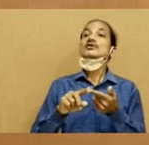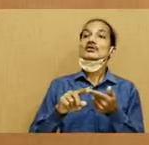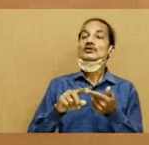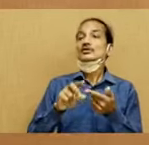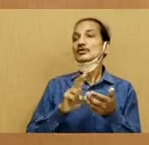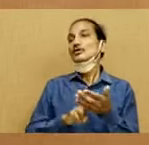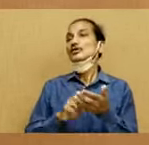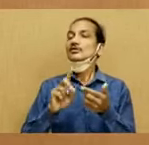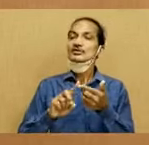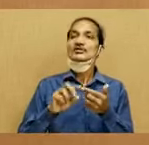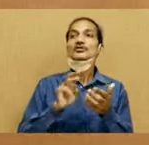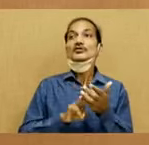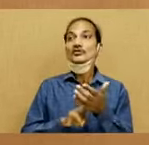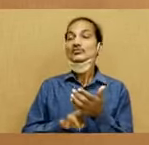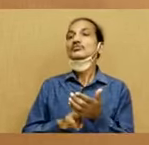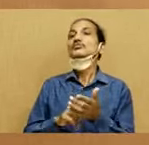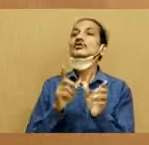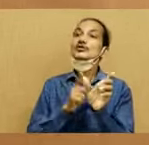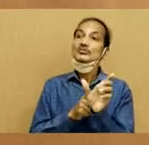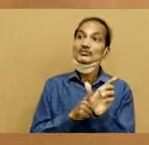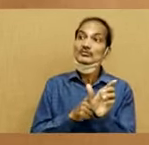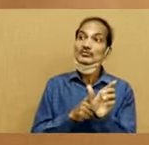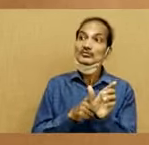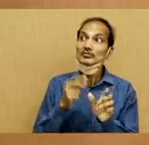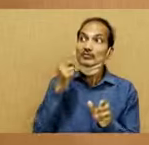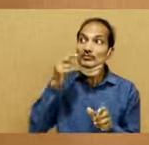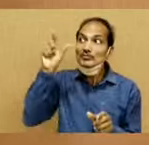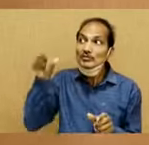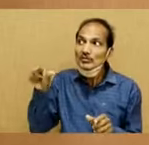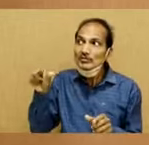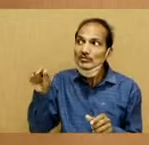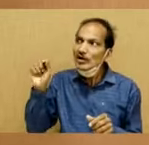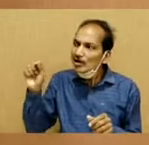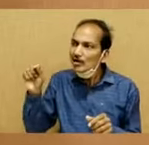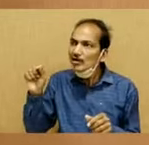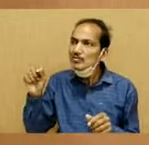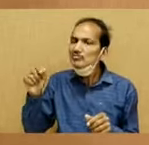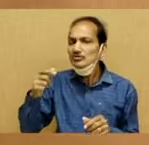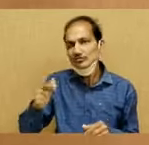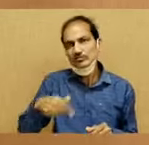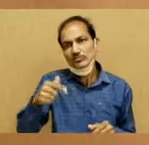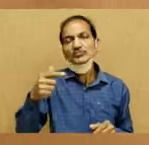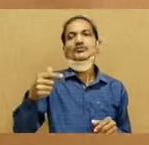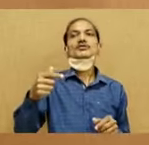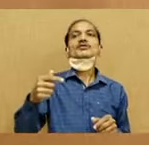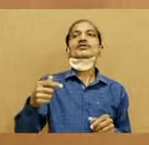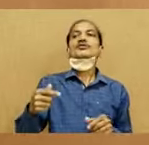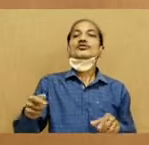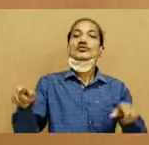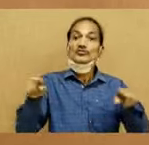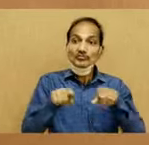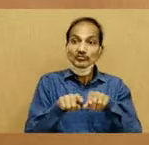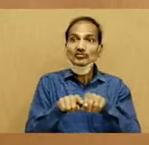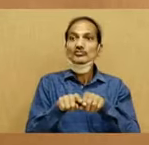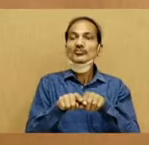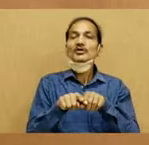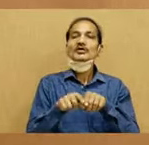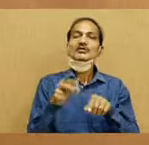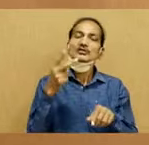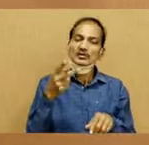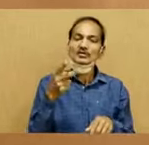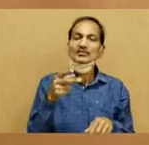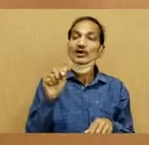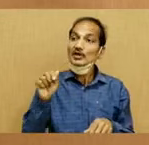ସମ୍ପନ୍ନ ବୋଲି ସବୁବେଳେ ଭାବିବା। ତେଣୁ ଆମେ ଯେଉଁ ତିଆରି କରୁଛେ, ଯେଉଁ ପ୍ରସ୍ତୁତି ରଖୁଛେ ଆଗକୁ, ଏଇ ଯେଉଁ ଦୁଇଟା